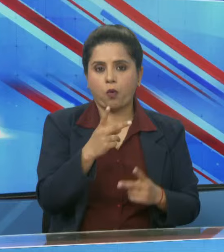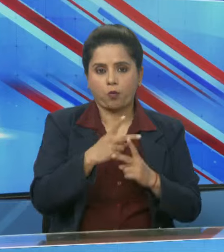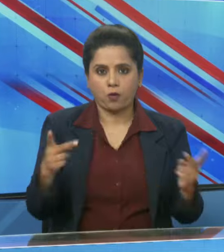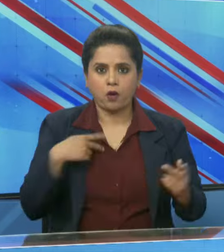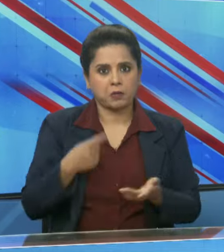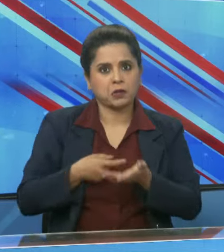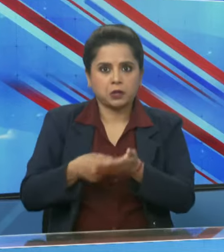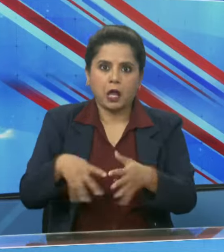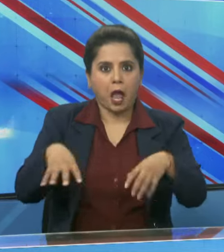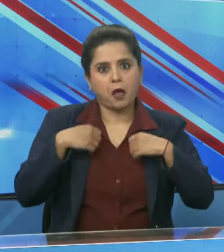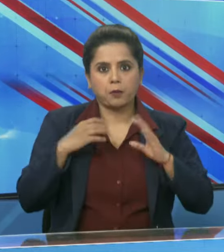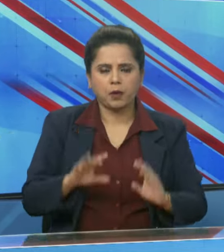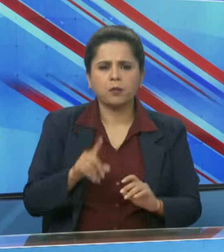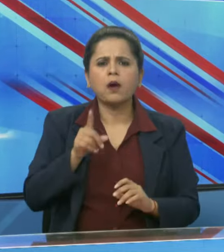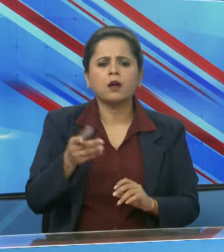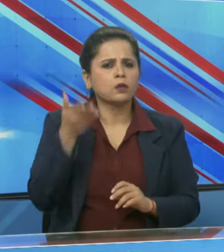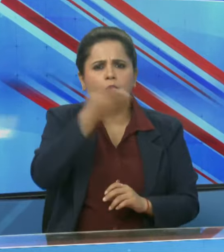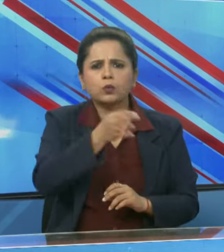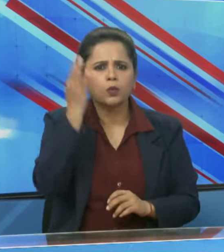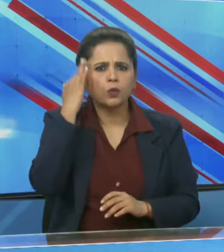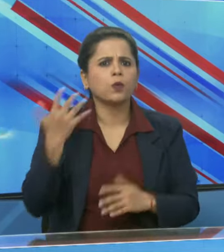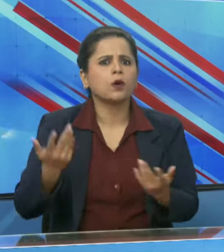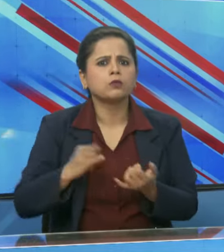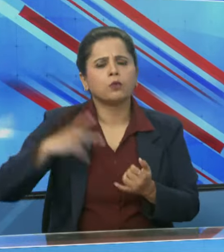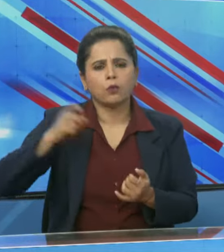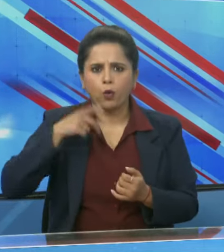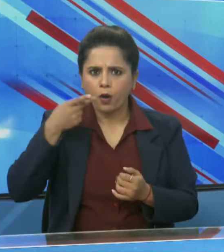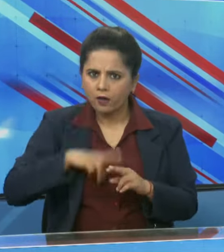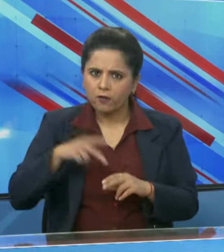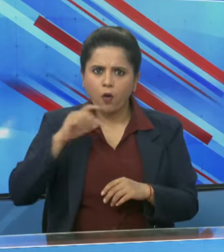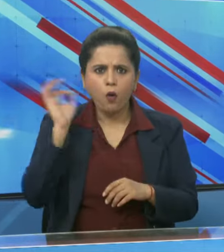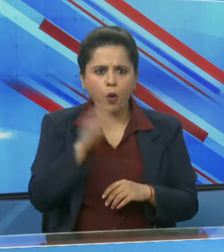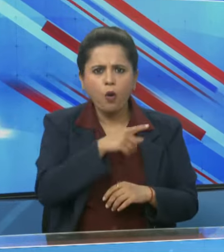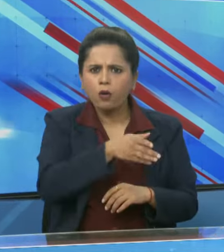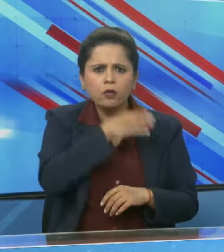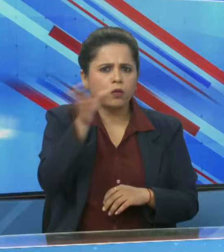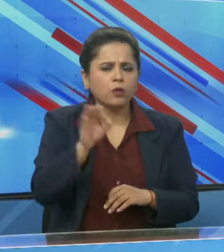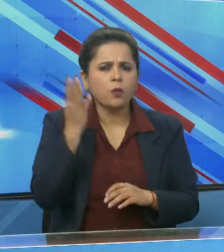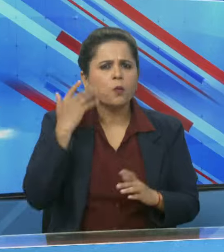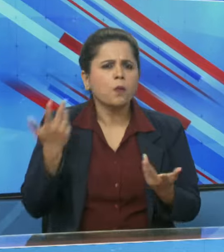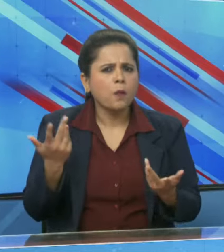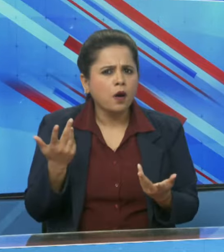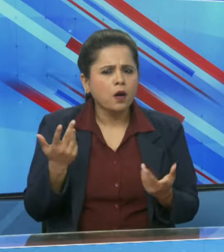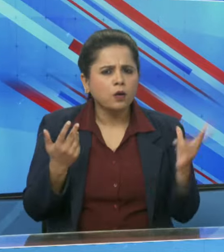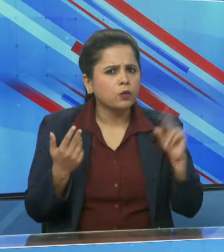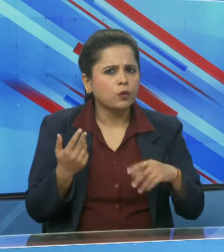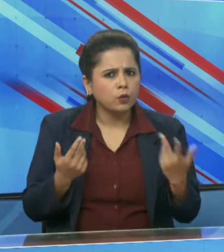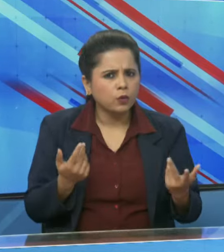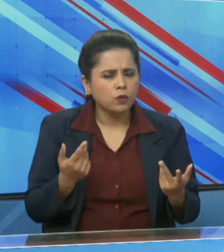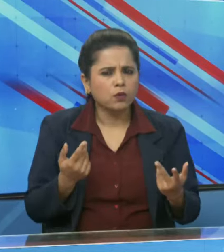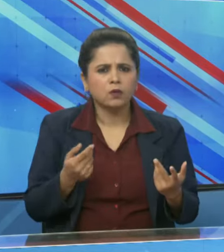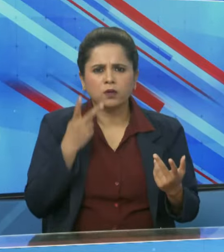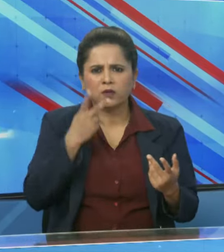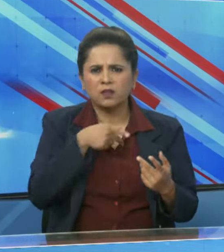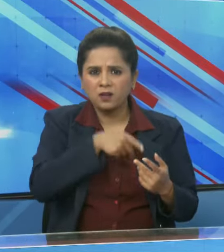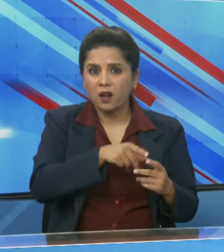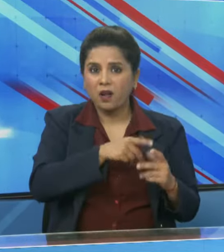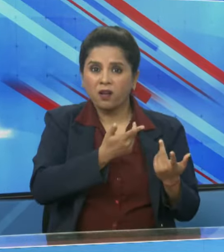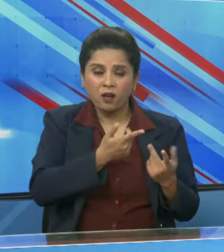सम्मान करते हैं, आप क्यों नहीं जाएंगे? अगर सुप्रीम कोर्ट के ऑर्डर का सम्मान करते हैं, कोई नहीं जाने की कोई बात नहीं थी। तो जब तक विरोधाभास